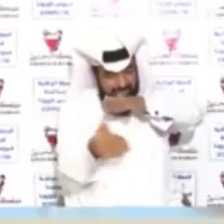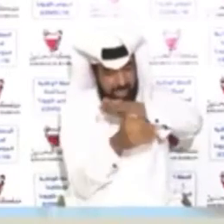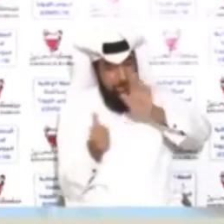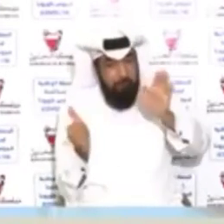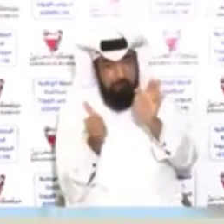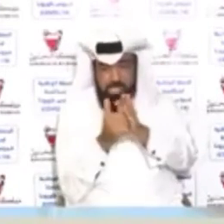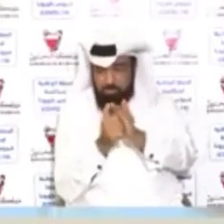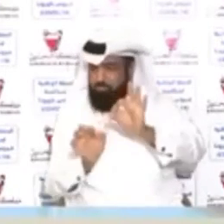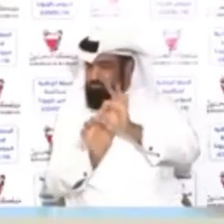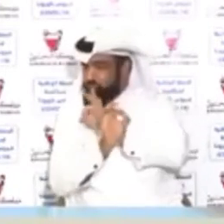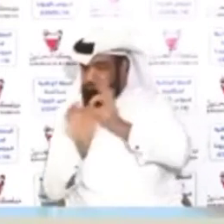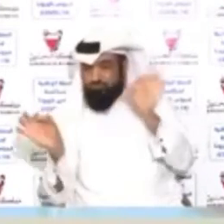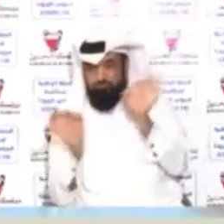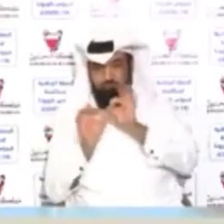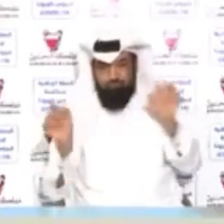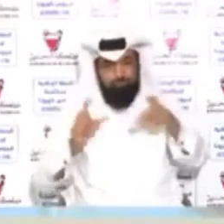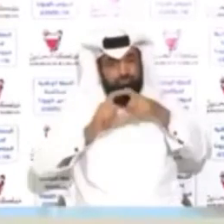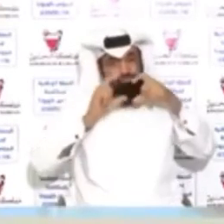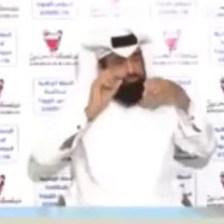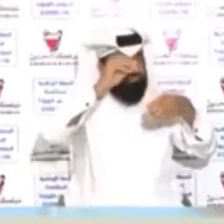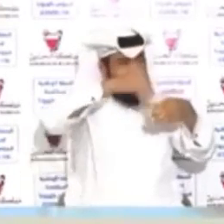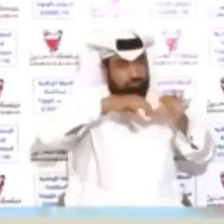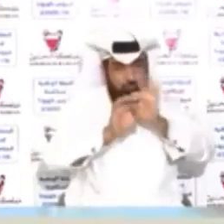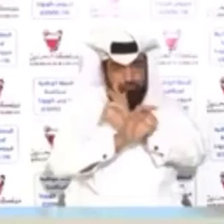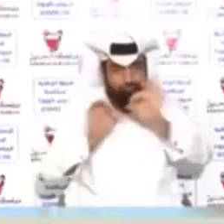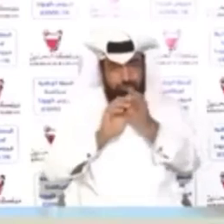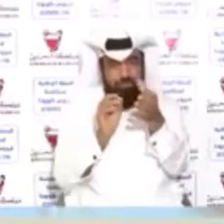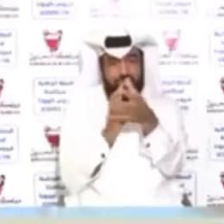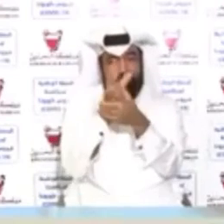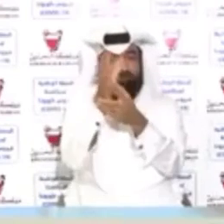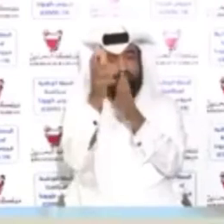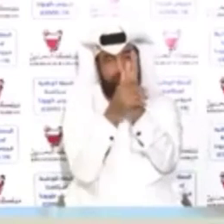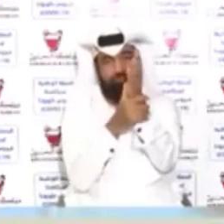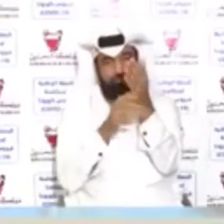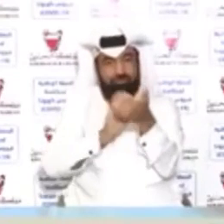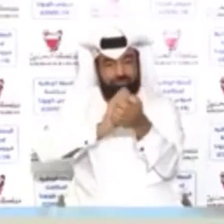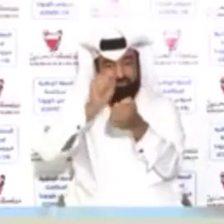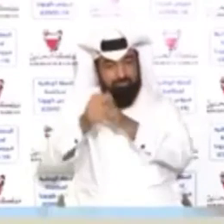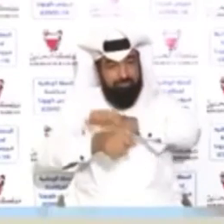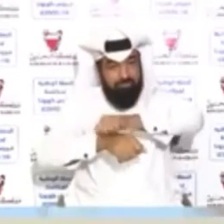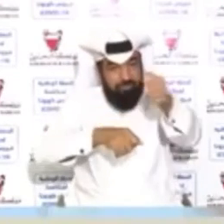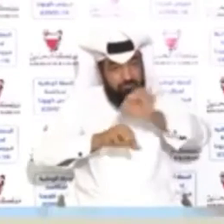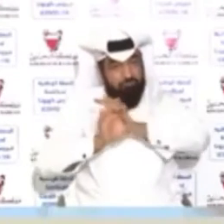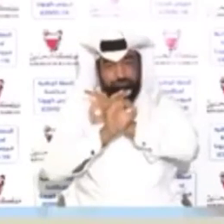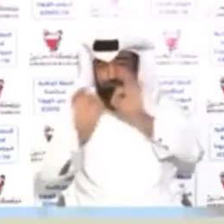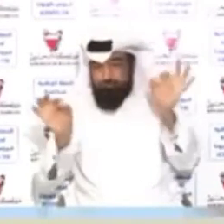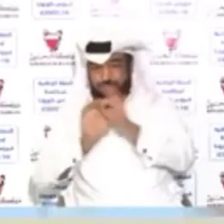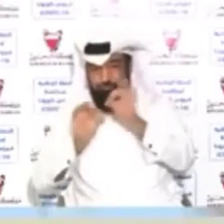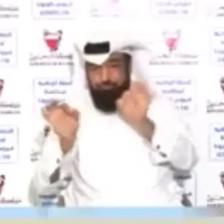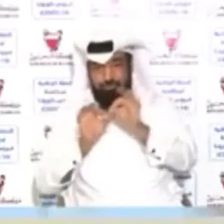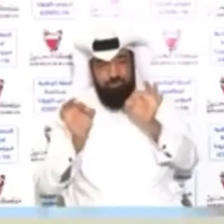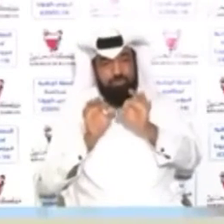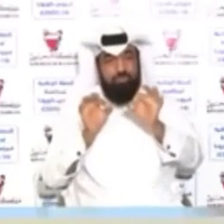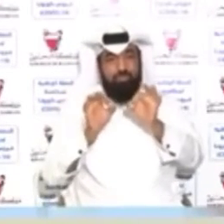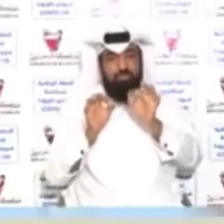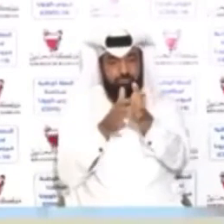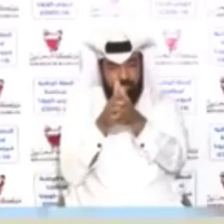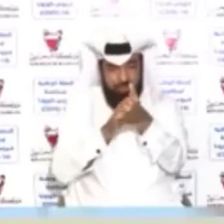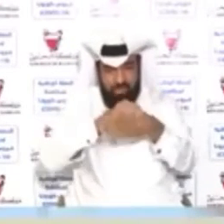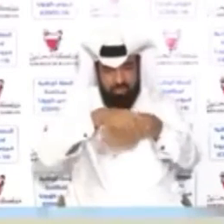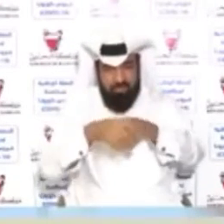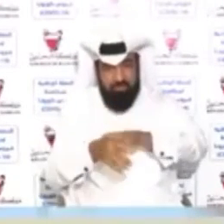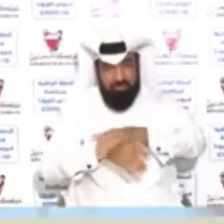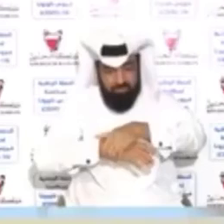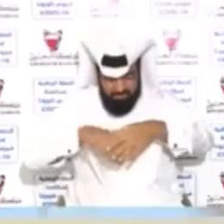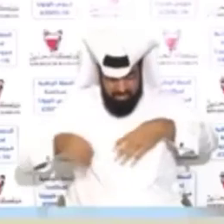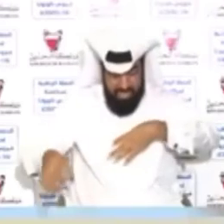وغسلت يدك، وأنت طبعا كنت خارج للعمل أو للتسوق، تأكد أنك أنت تبدل ملابسك